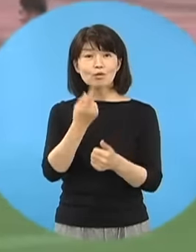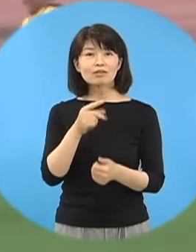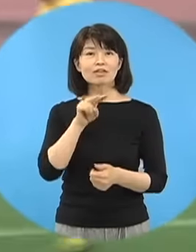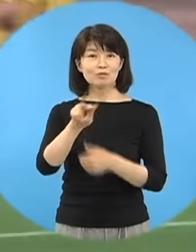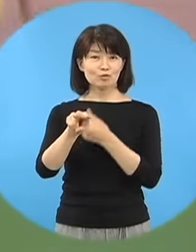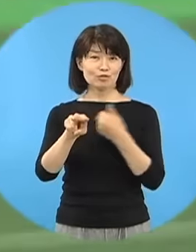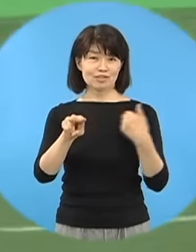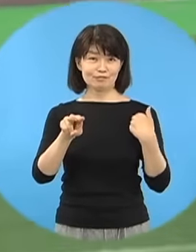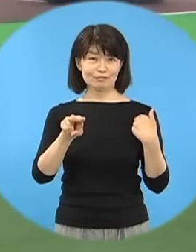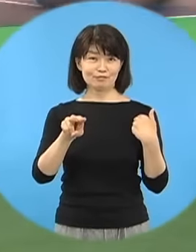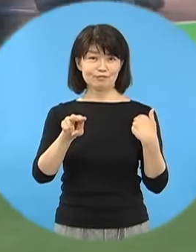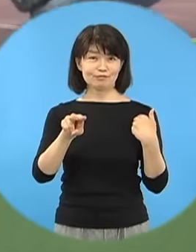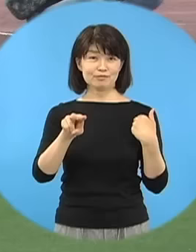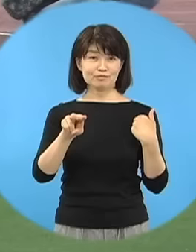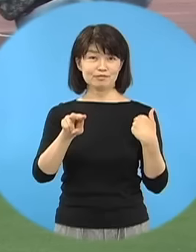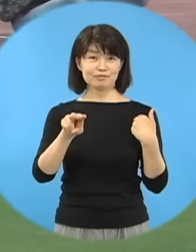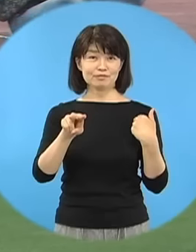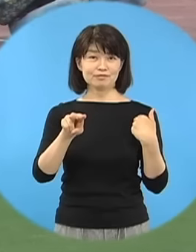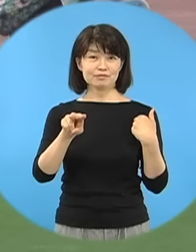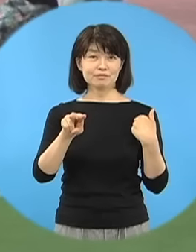できる重な一戦